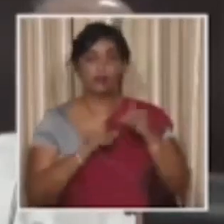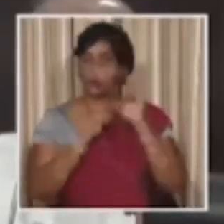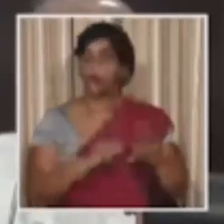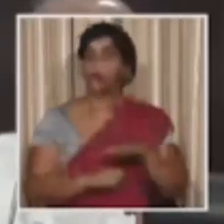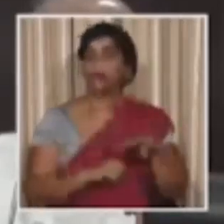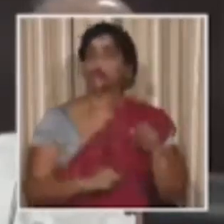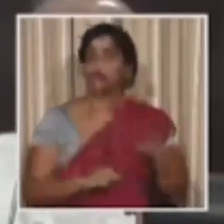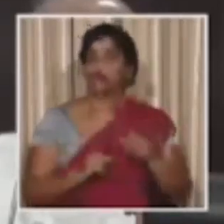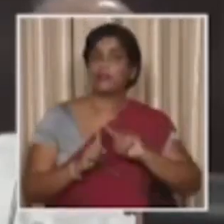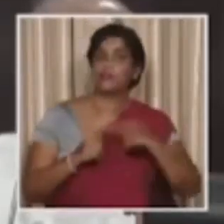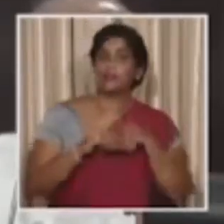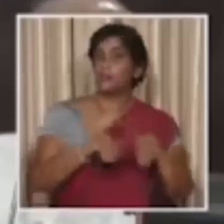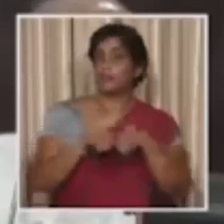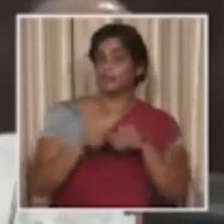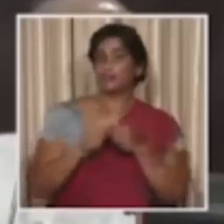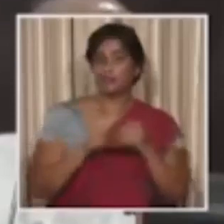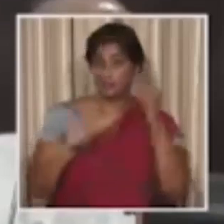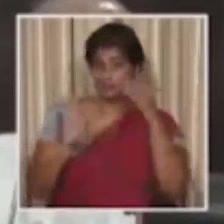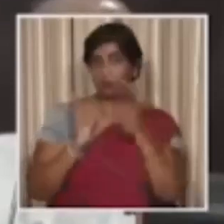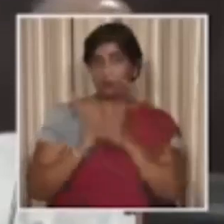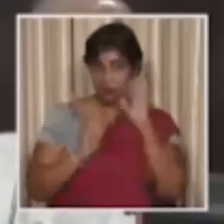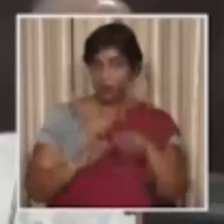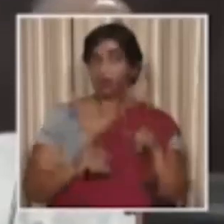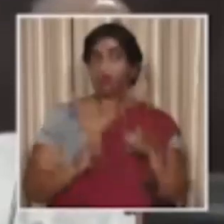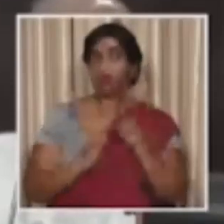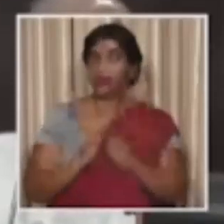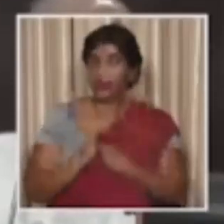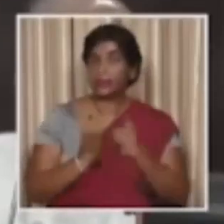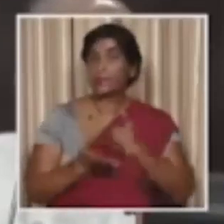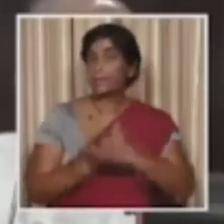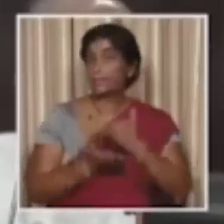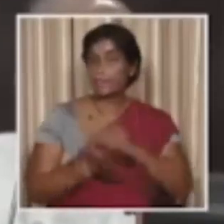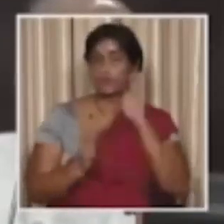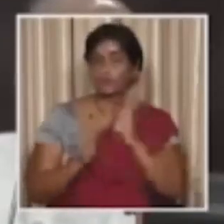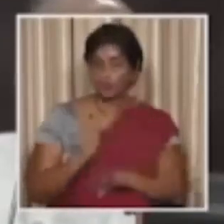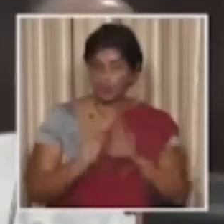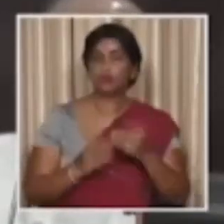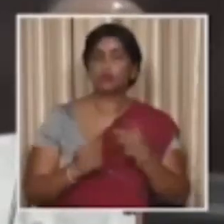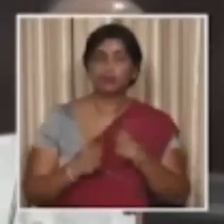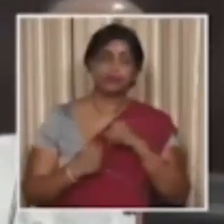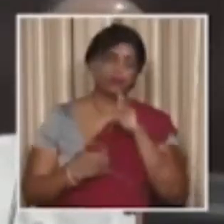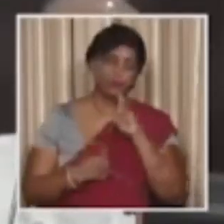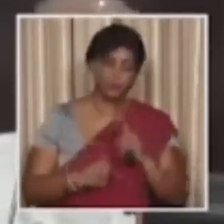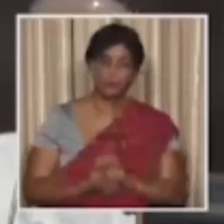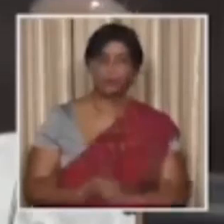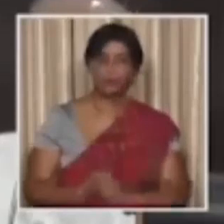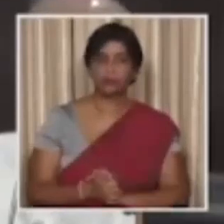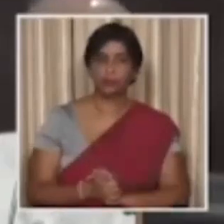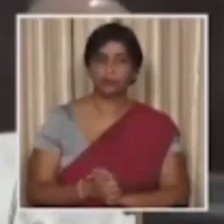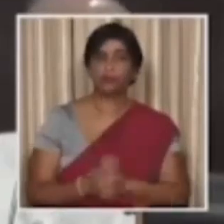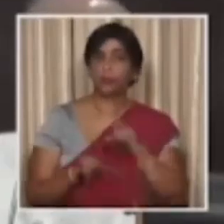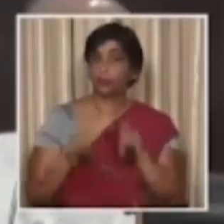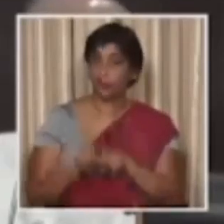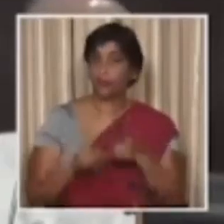එවැනි ඉඩම්වල වෙනත් වගාවක් සිදු කිරීම පිණිස පවතින නීතිමය බාධාවන් ඉවත් කළ යුතුයයි මා යෝජනා කරනවා